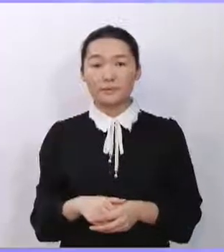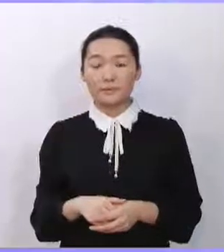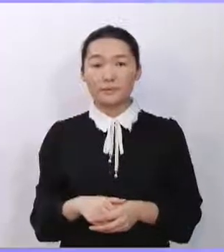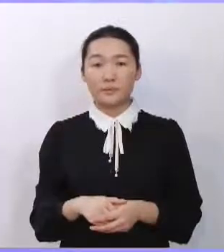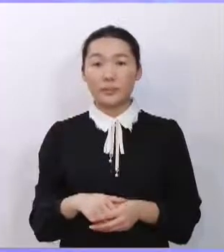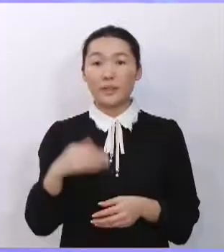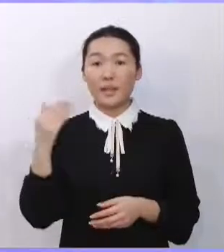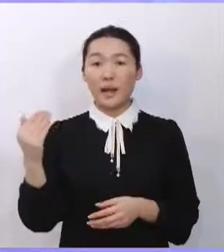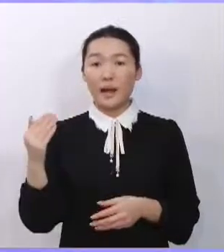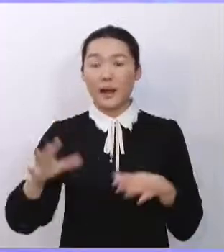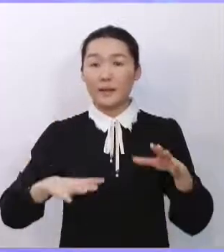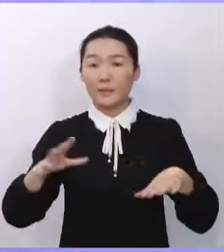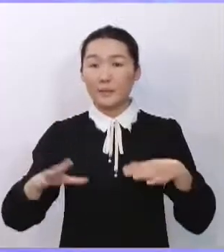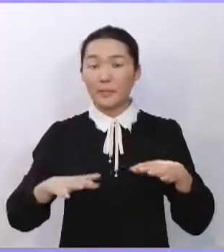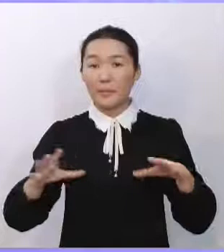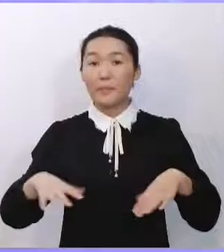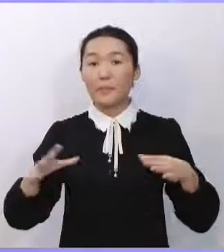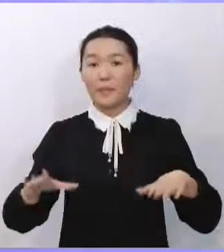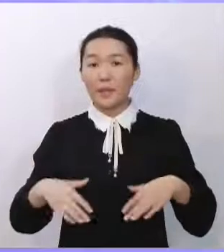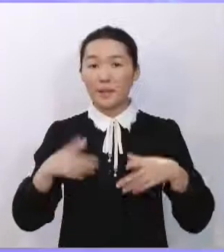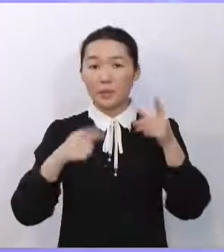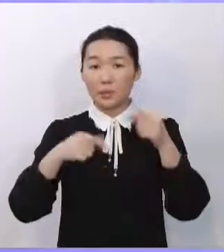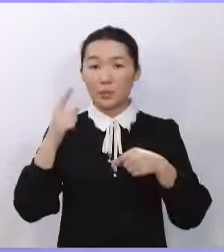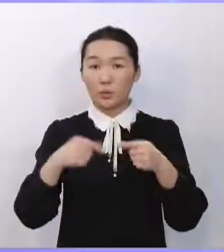Ал бээнин сүтүнөн жасалат.